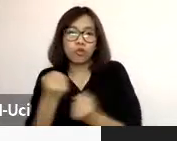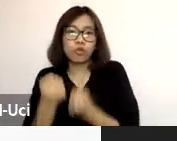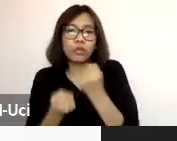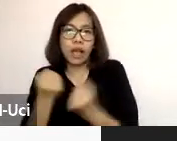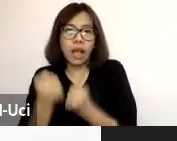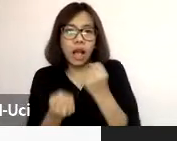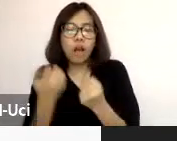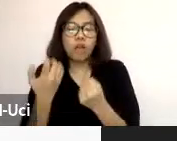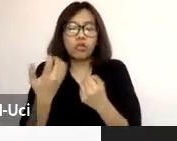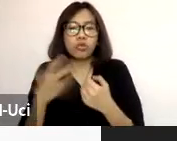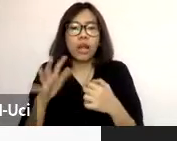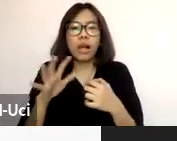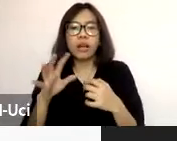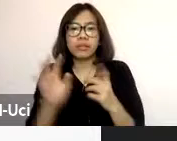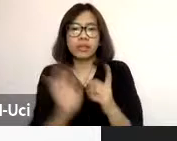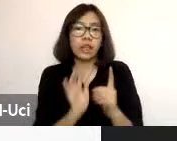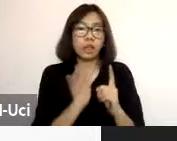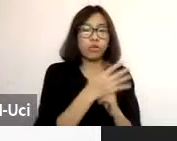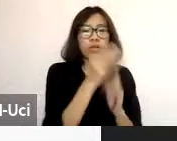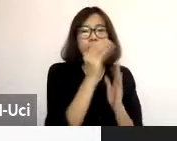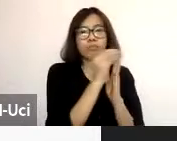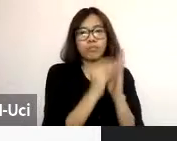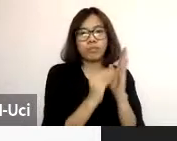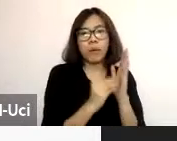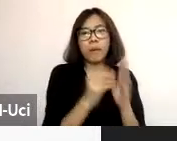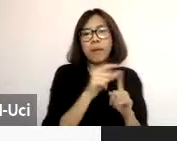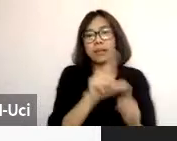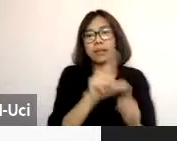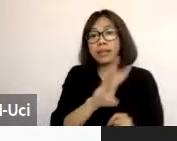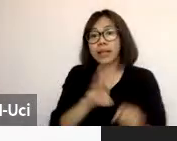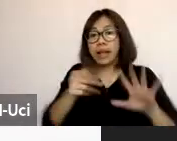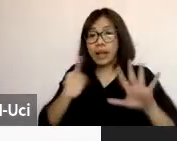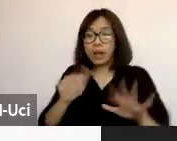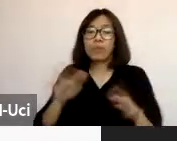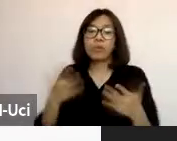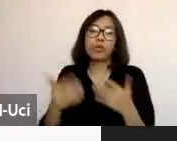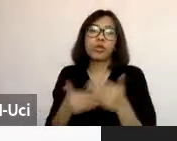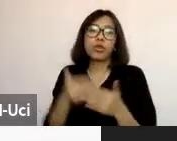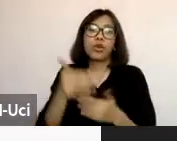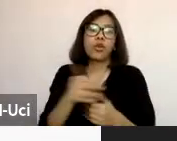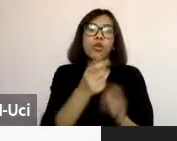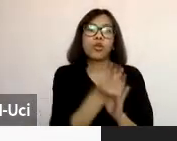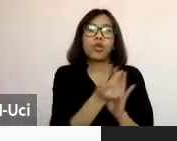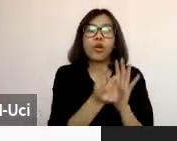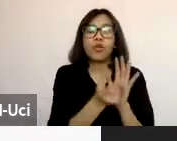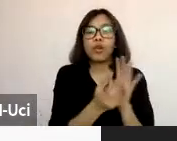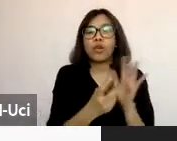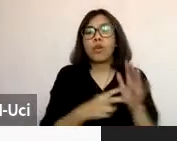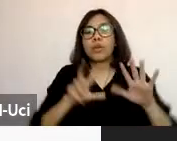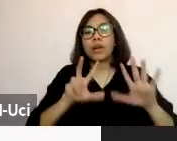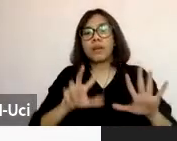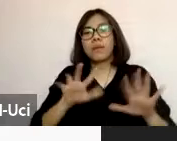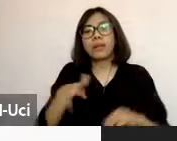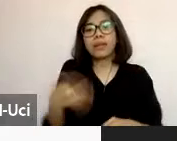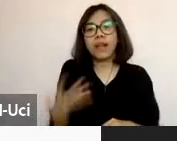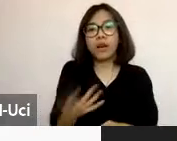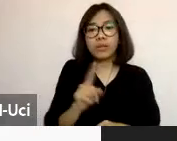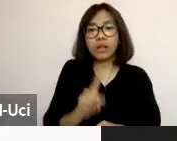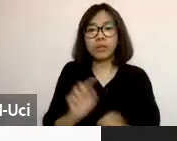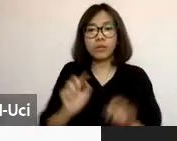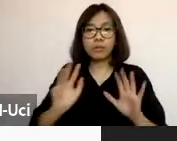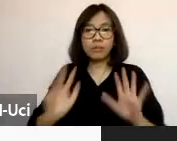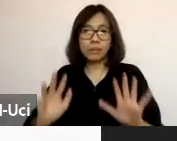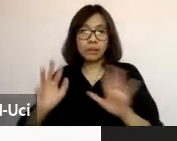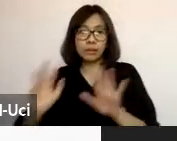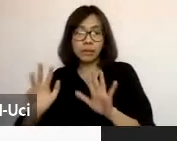pasal tidak kemudian undang-undang nomor 8 tahun 99 tentang perlindungan konsumen dengan